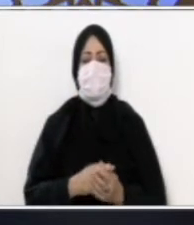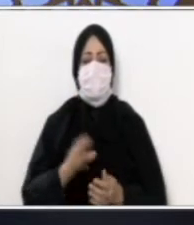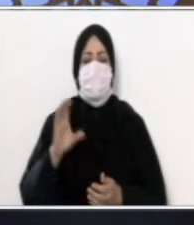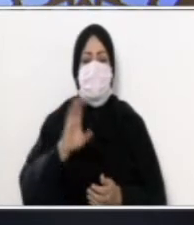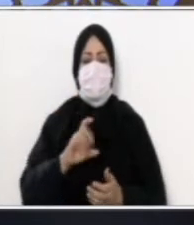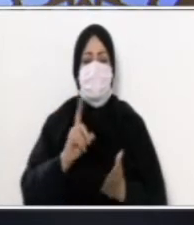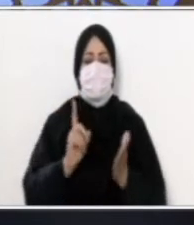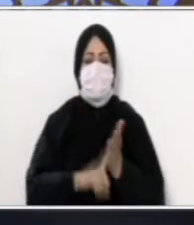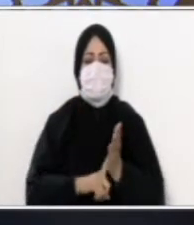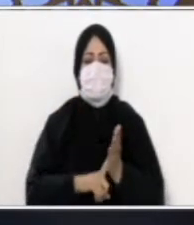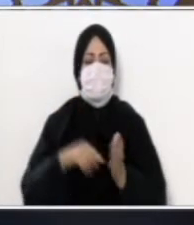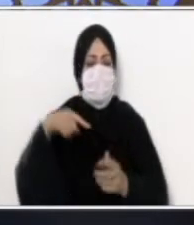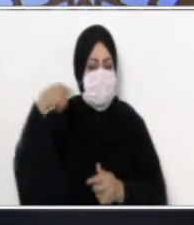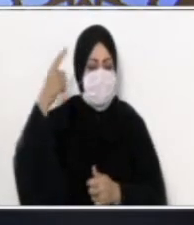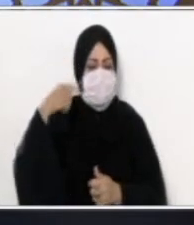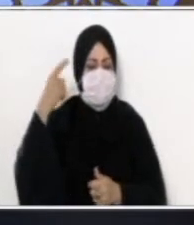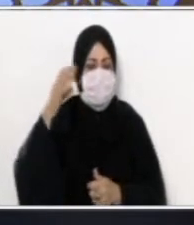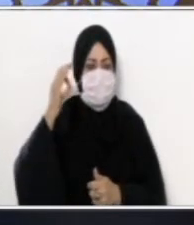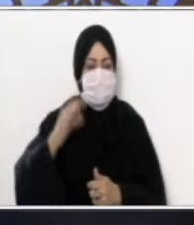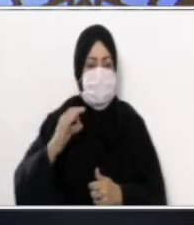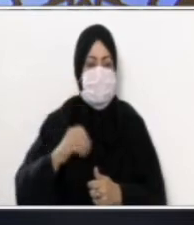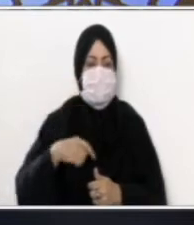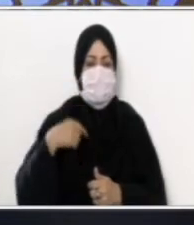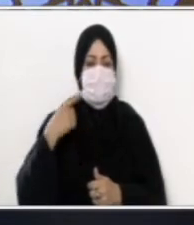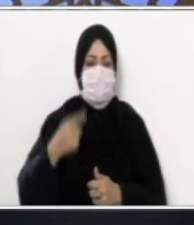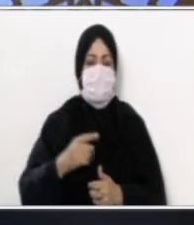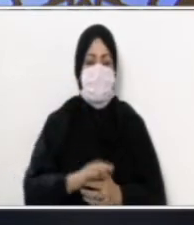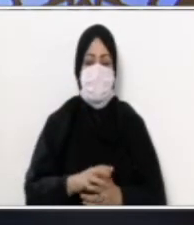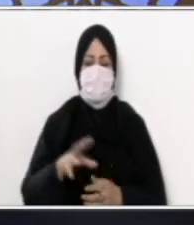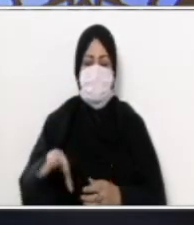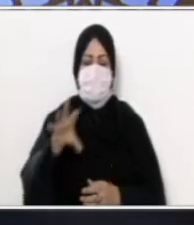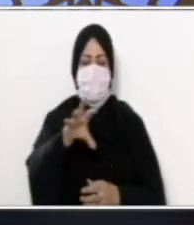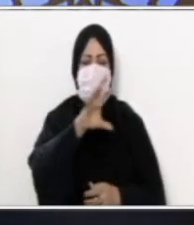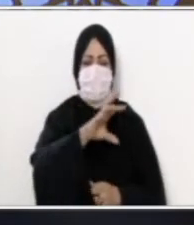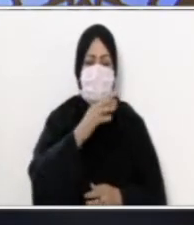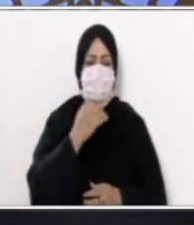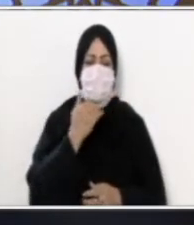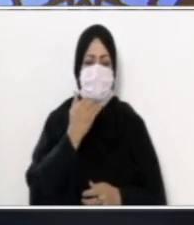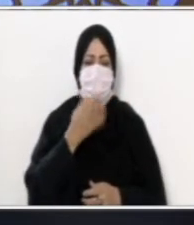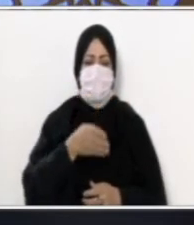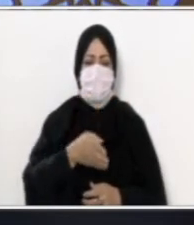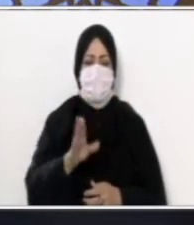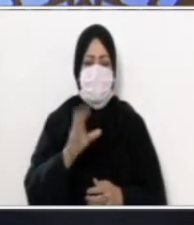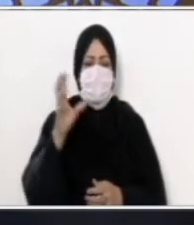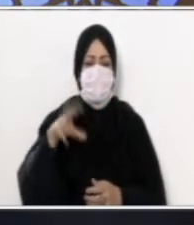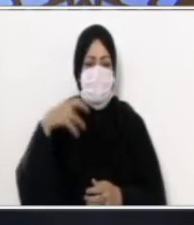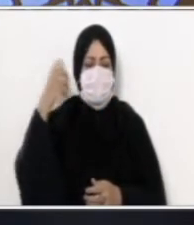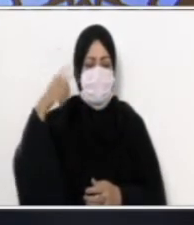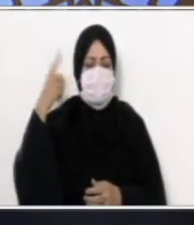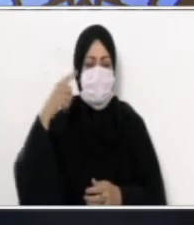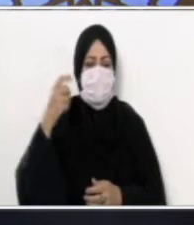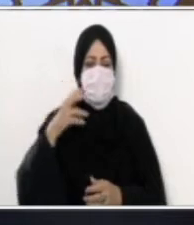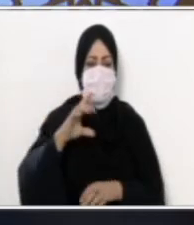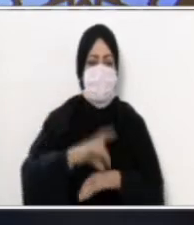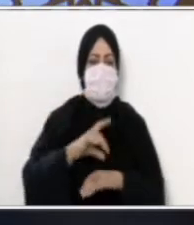لا كل الأماكن حتى لو ما غسلتهاش بحكم كثر الوسواس أنا سبب لي أمراض أخرى قعدت يعني كل شيء نعود لا نغف لا ونلقى فيه